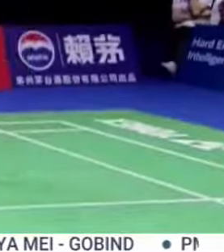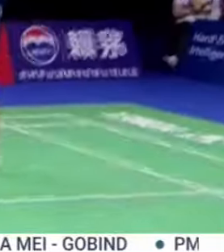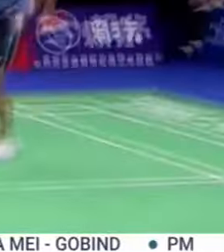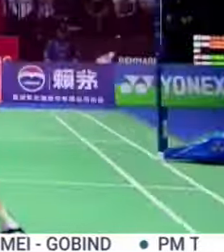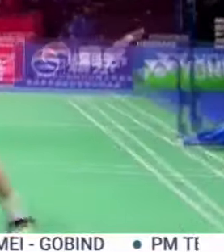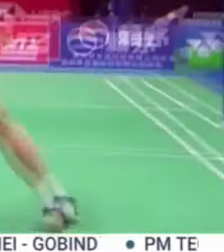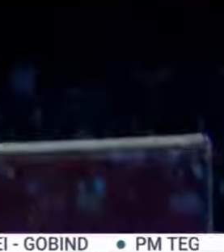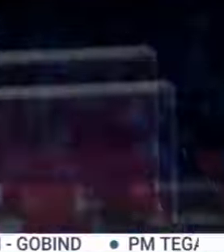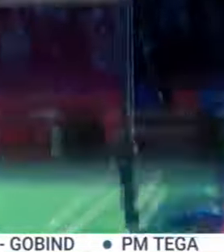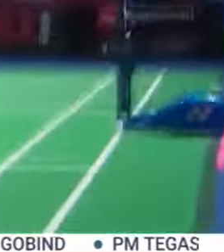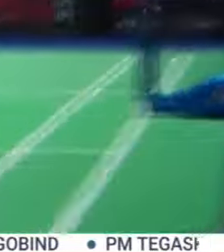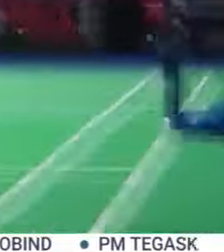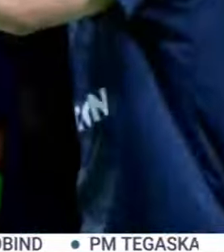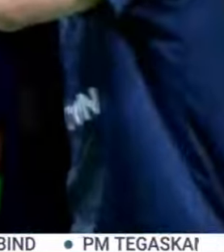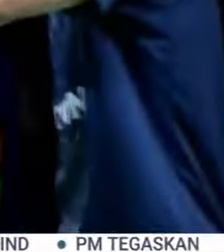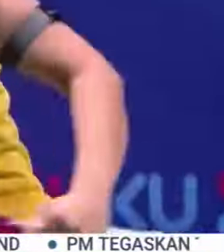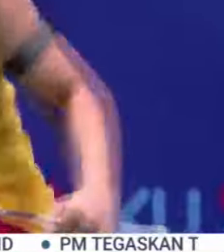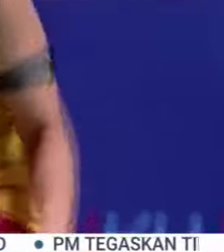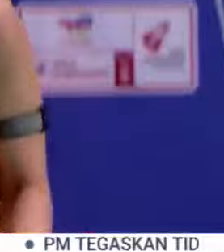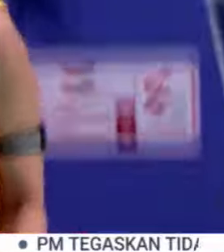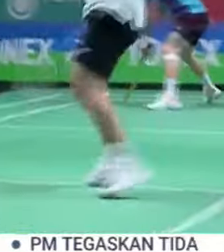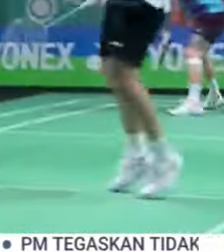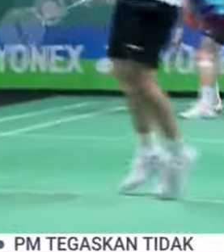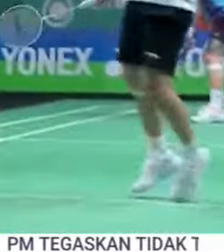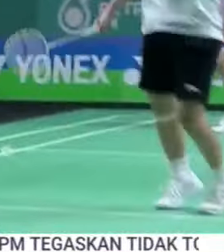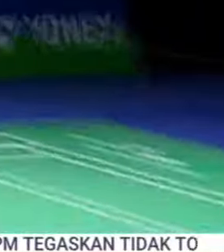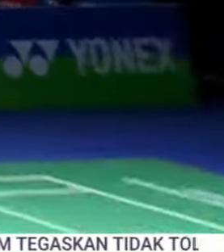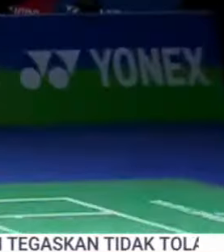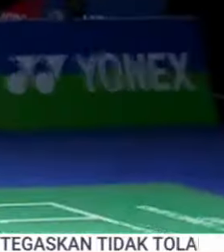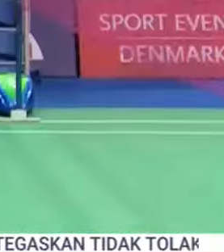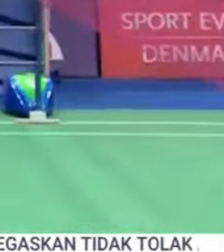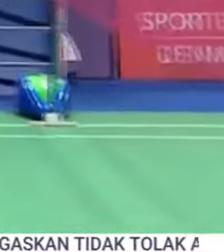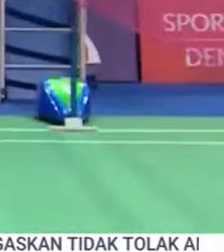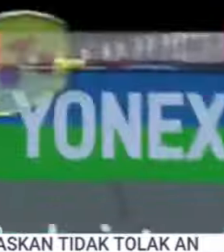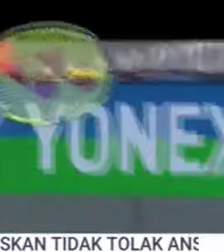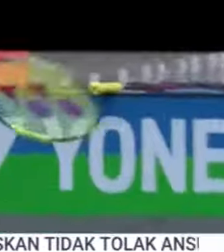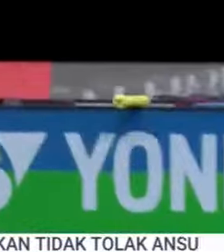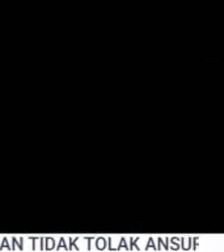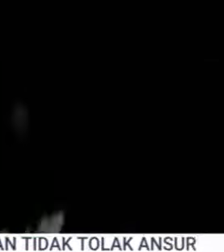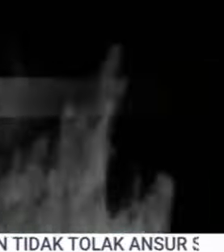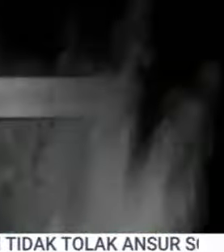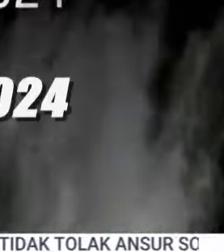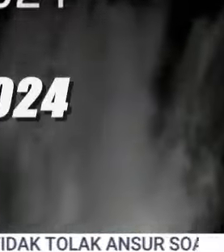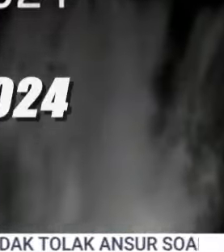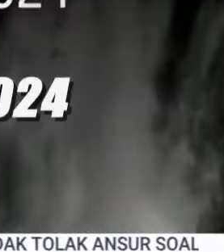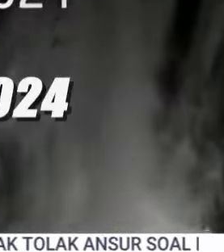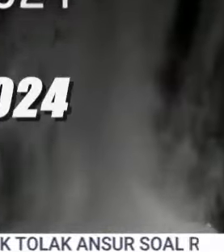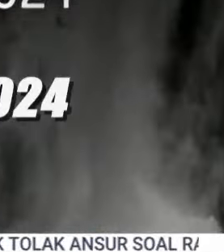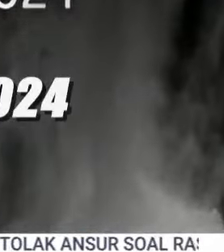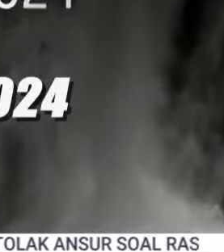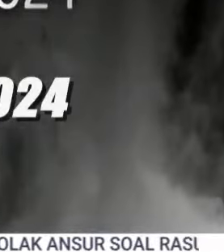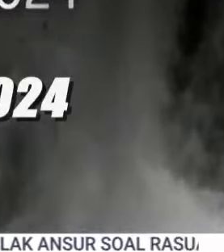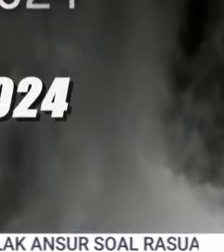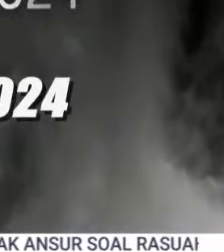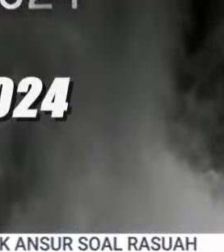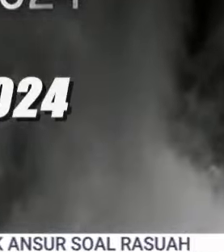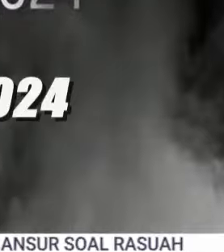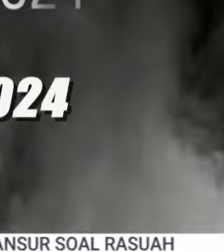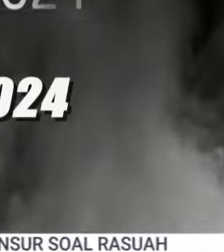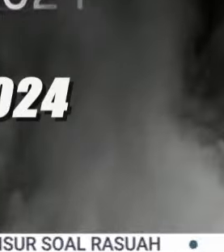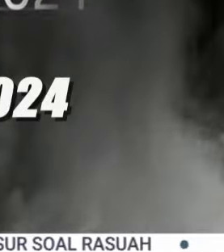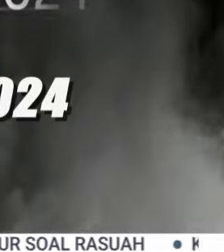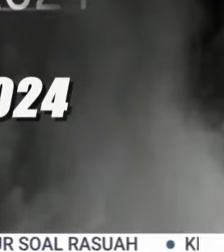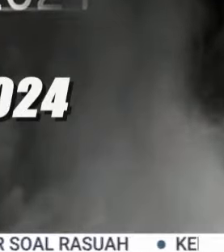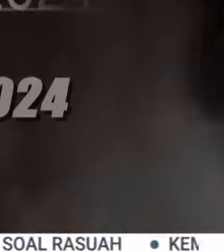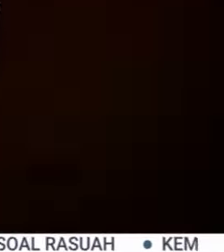nantikan aksi-aksi sengit jaguh-jaguh badminton negara dalam kejohanan badminton Petronas